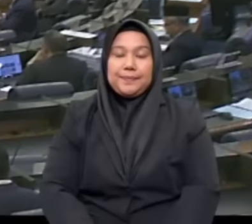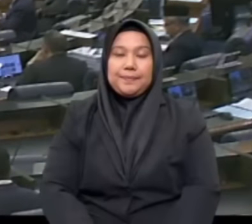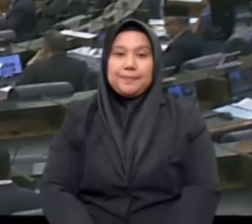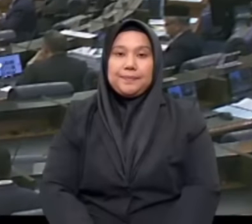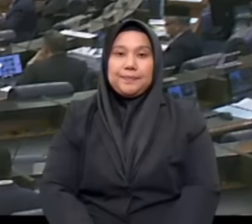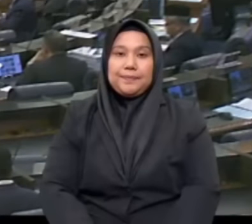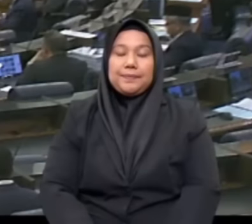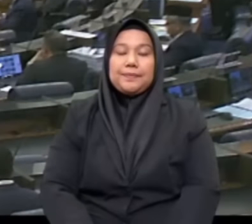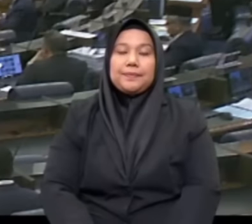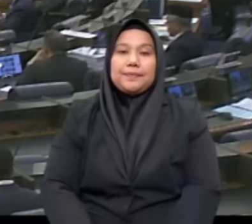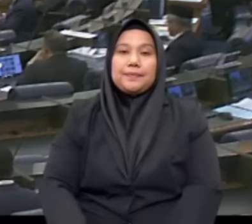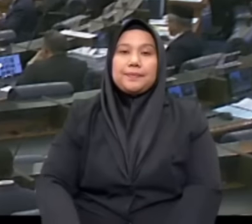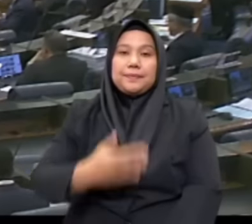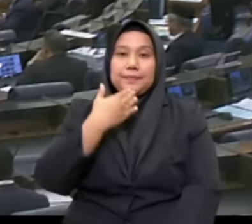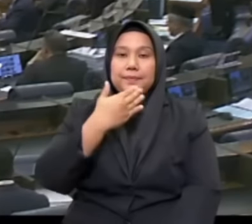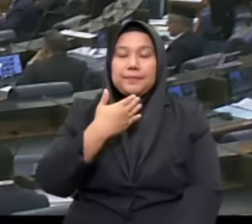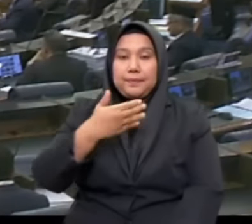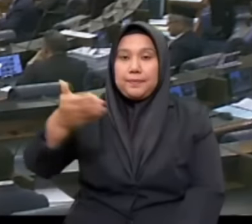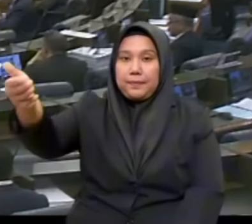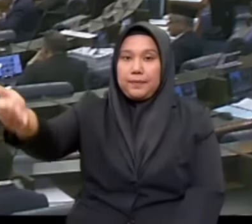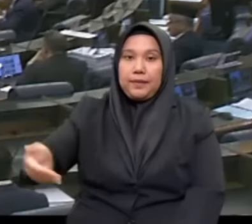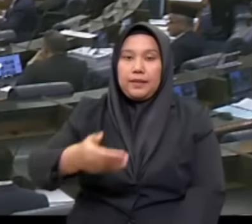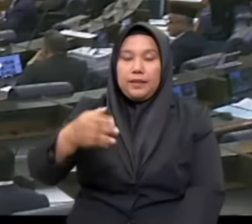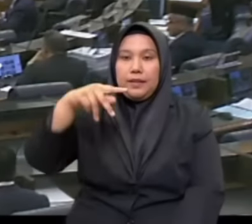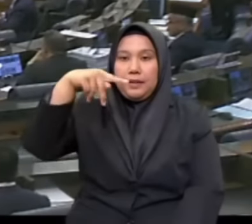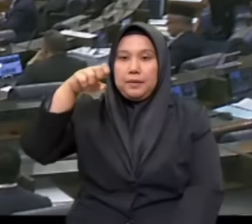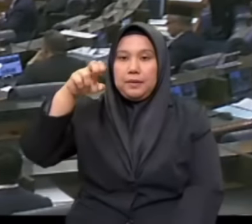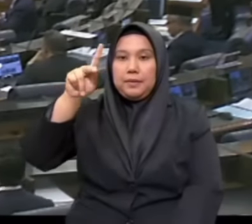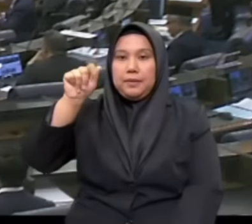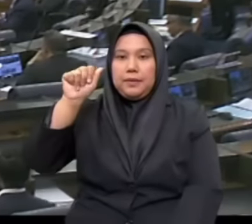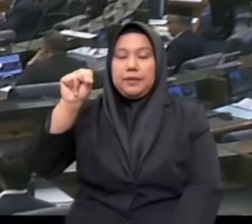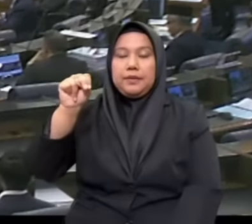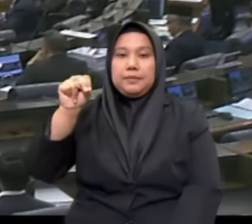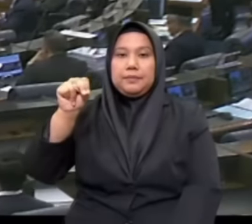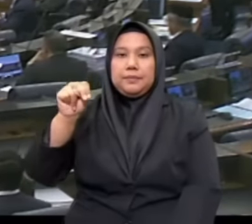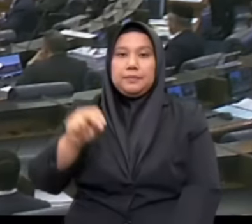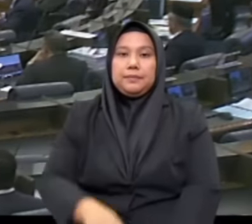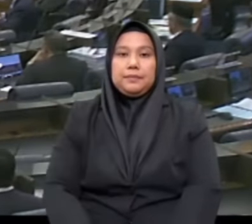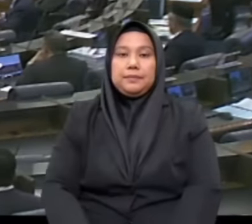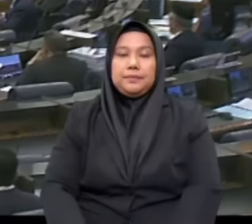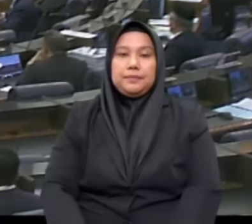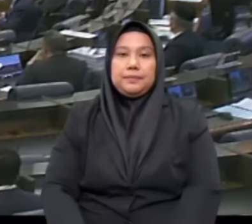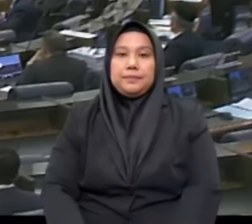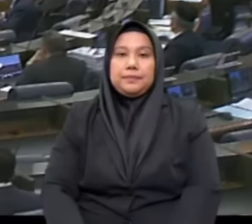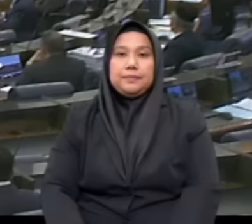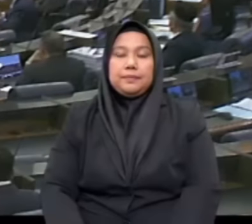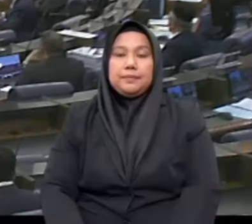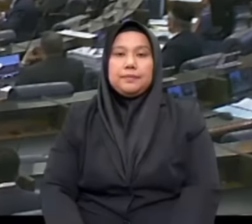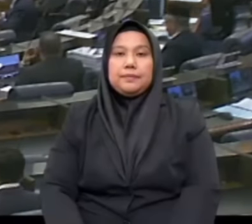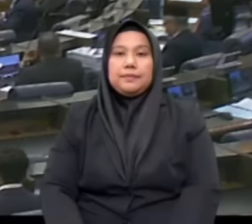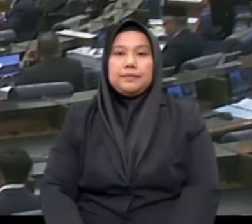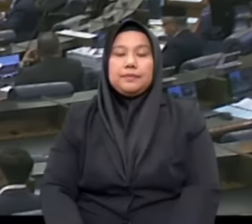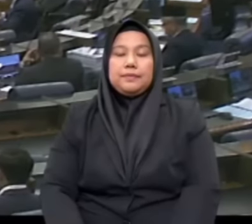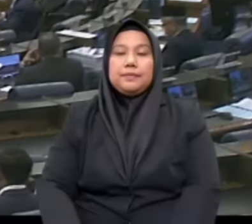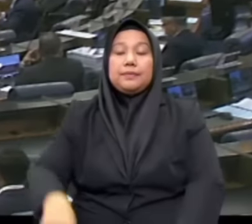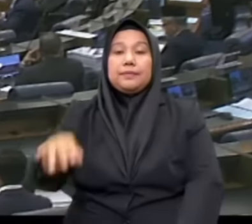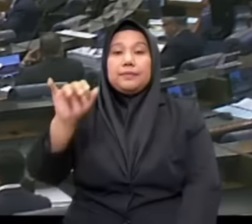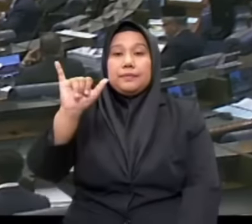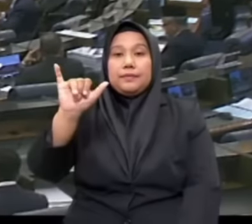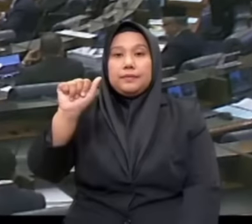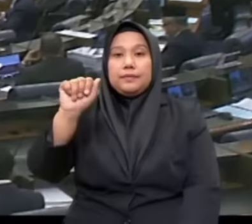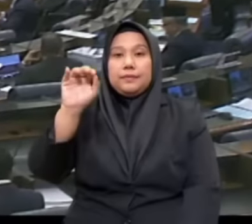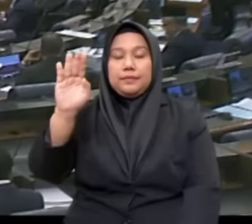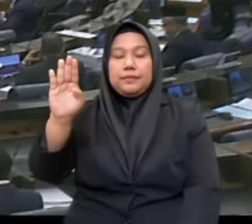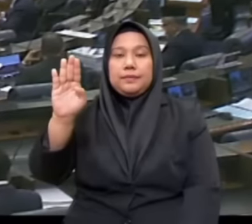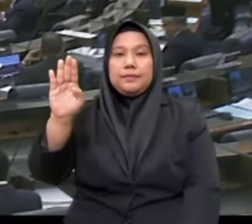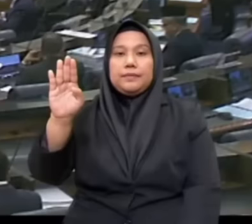Silakan Yang Berhormat. Terima kasih Tuan Yang Dipertua. Yang Berhormat Kubang Basu. Yang Berhormat Perdana Menteri Tabun, ini